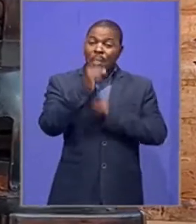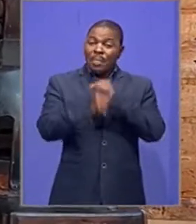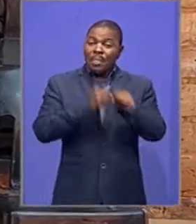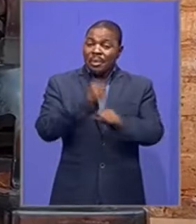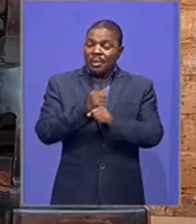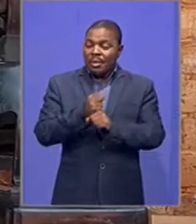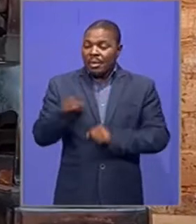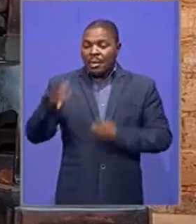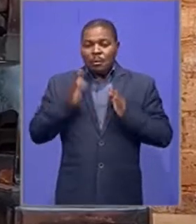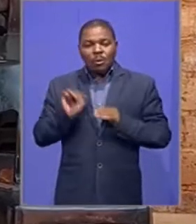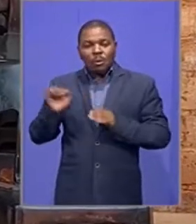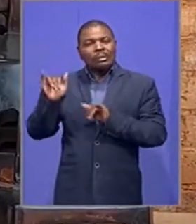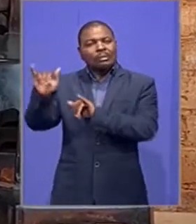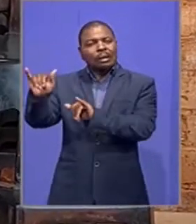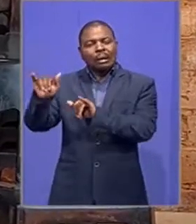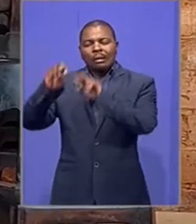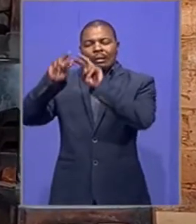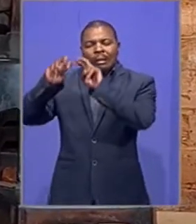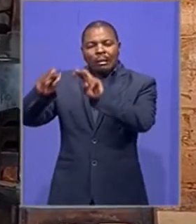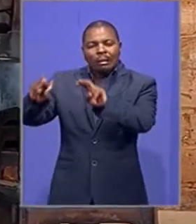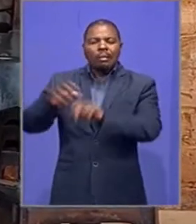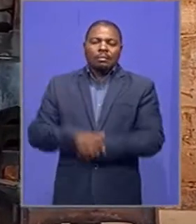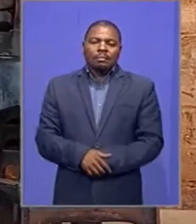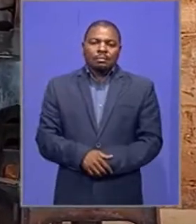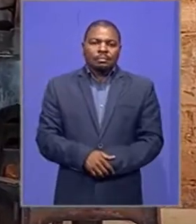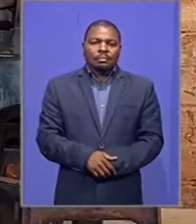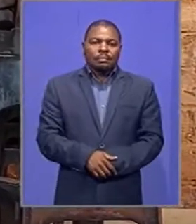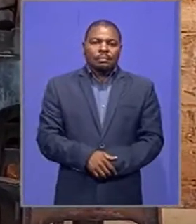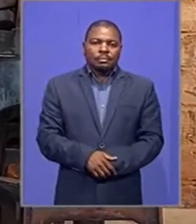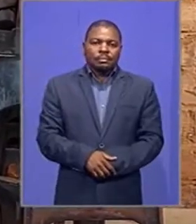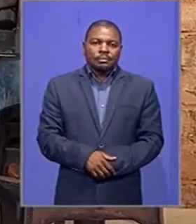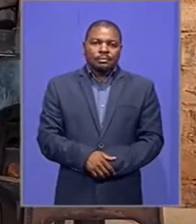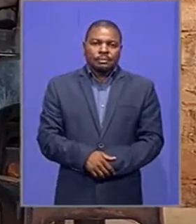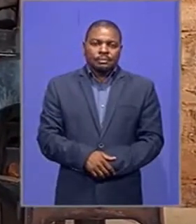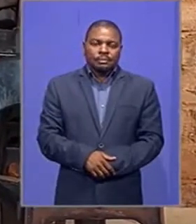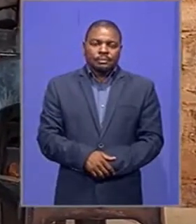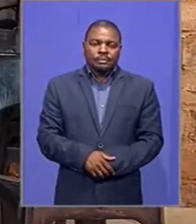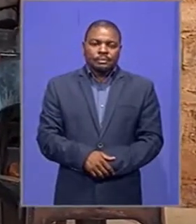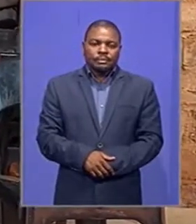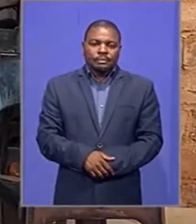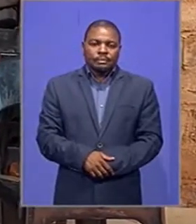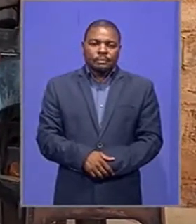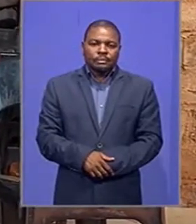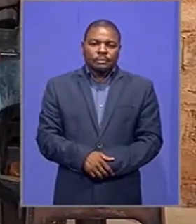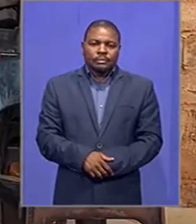mašaledi a morwedi wa bona. Nakoko ke tšo motau wa ditaba tša SABC, River Cross, Burgersfort.